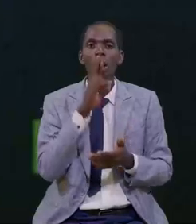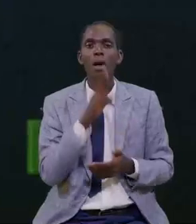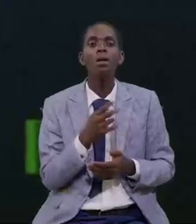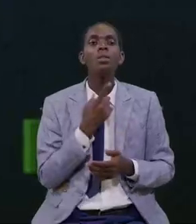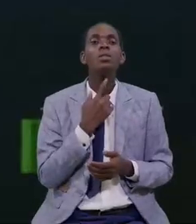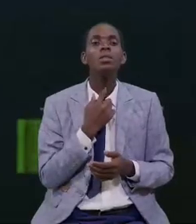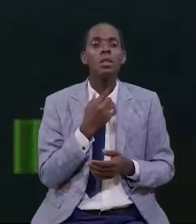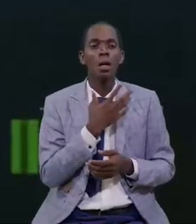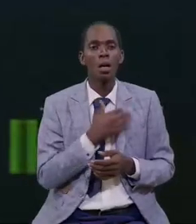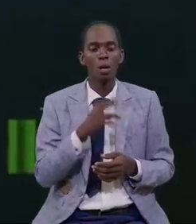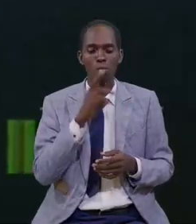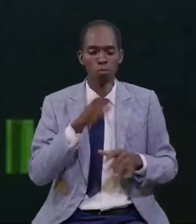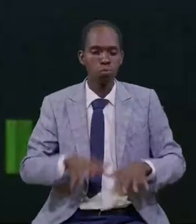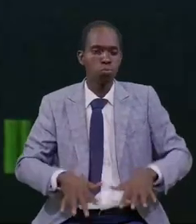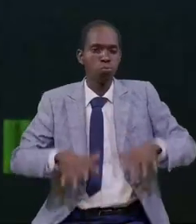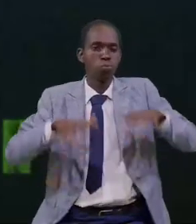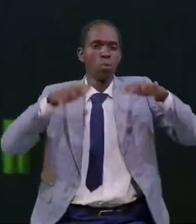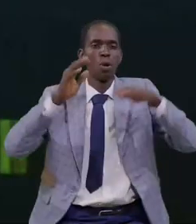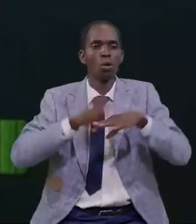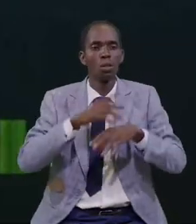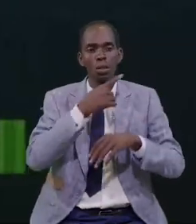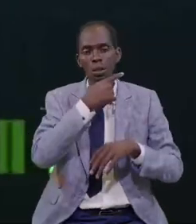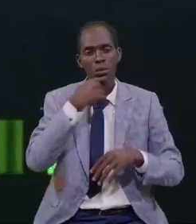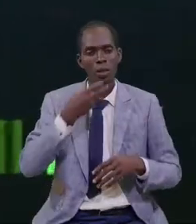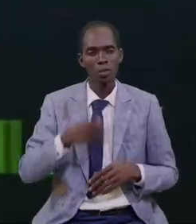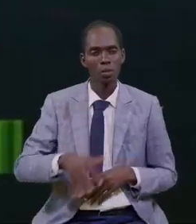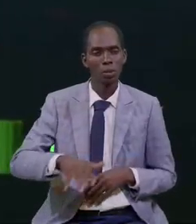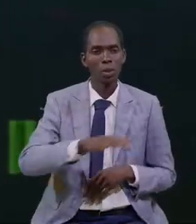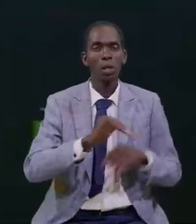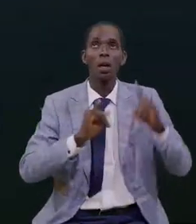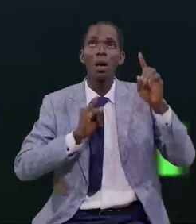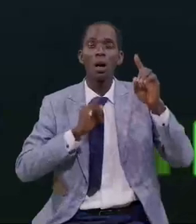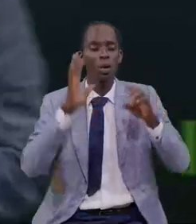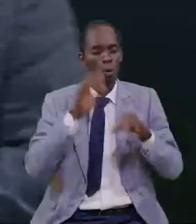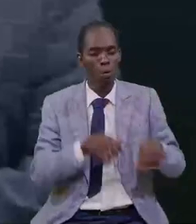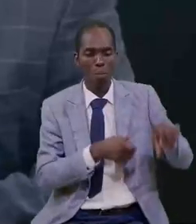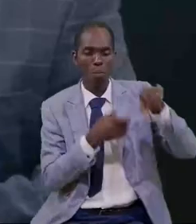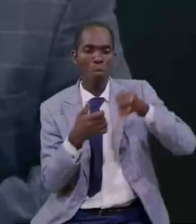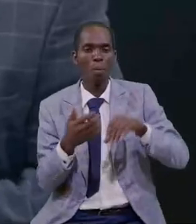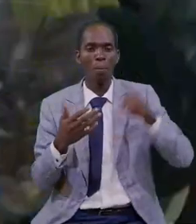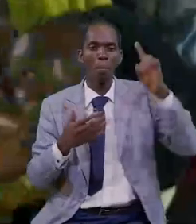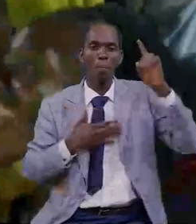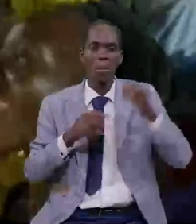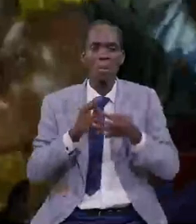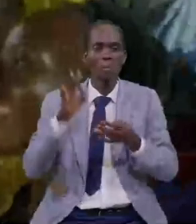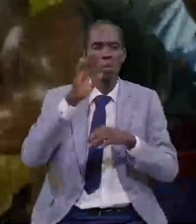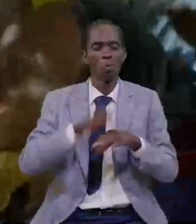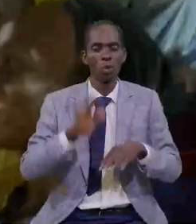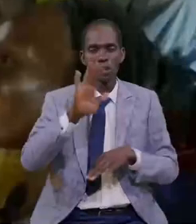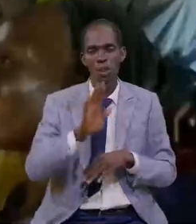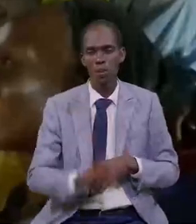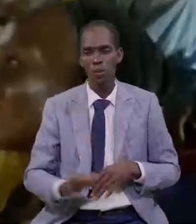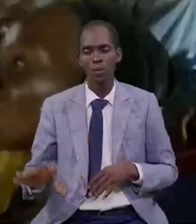desséché je répendrai mon esprit sur ta race